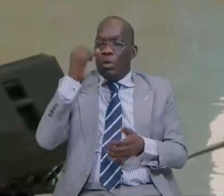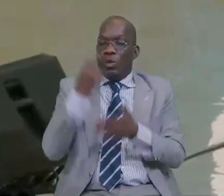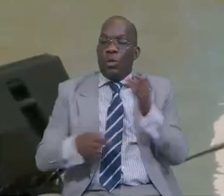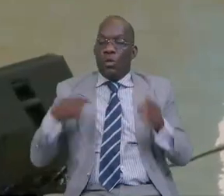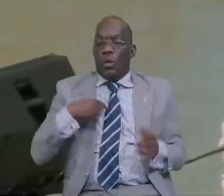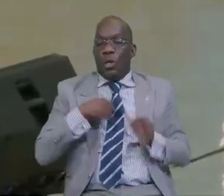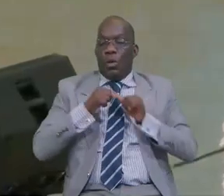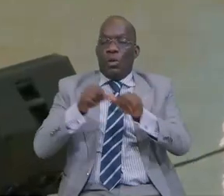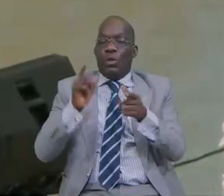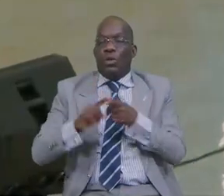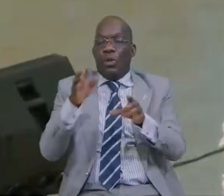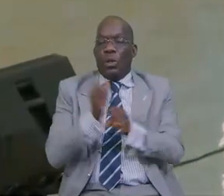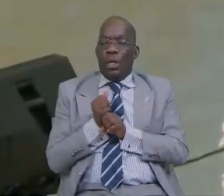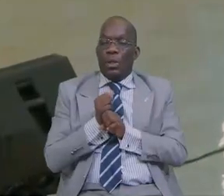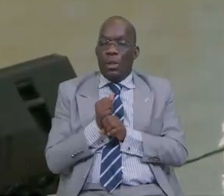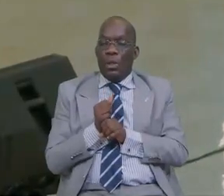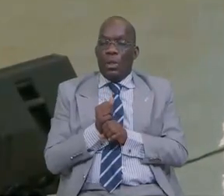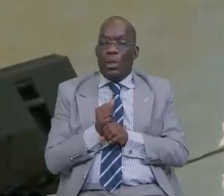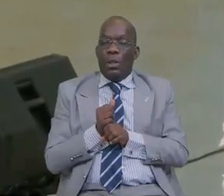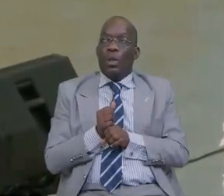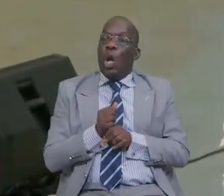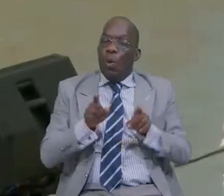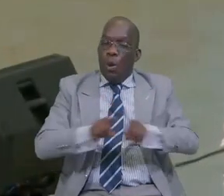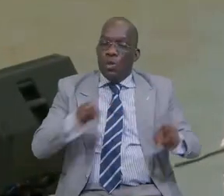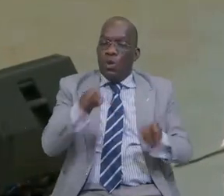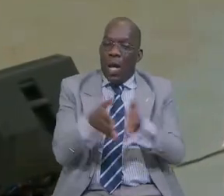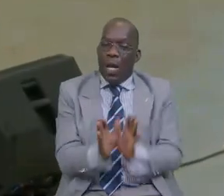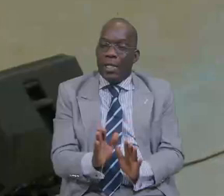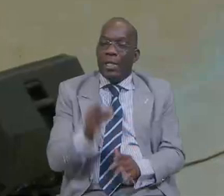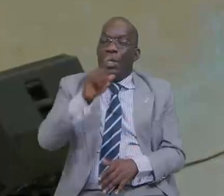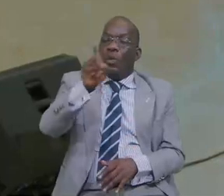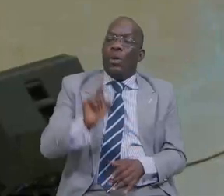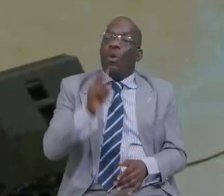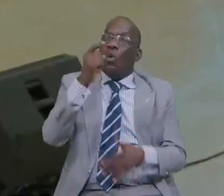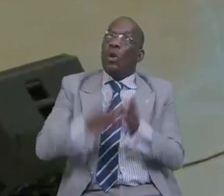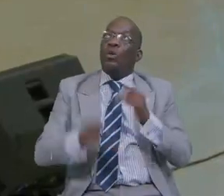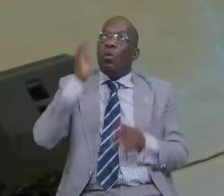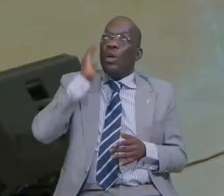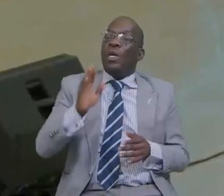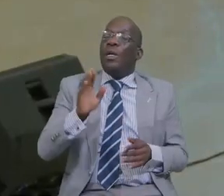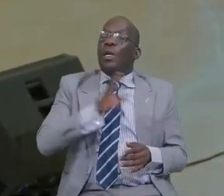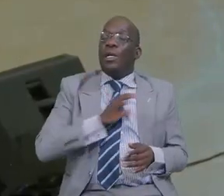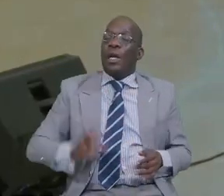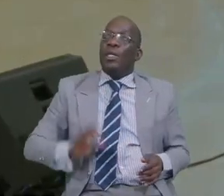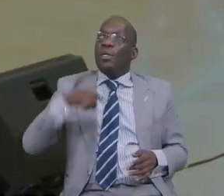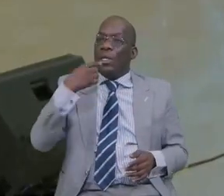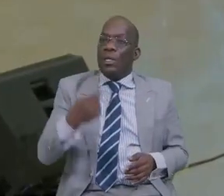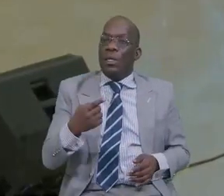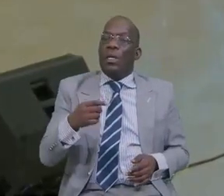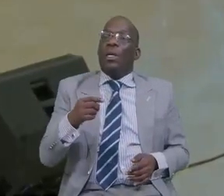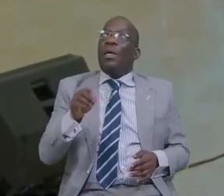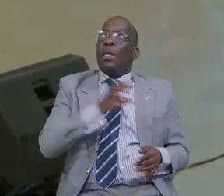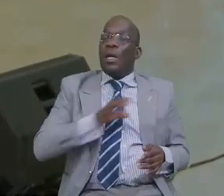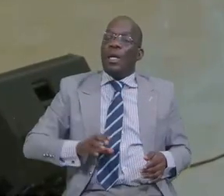continuer à obtenir. Mais, nous disons, qu'est-ce que Christ dira? Parce que Christ a dit, il est dans